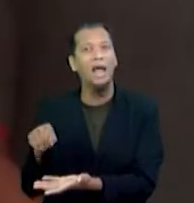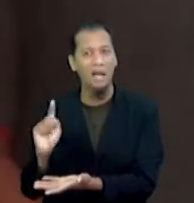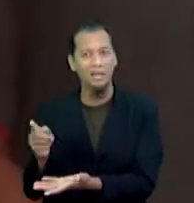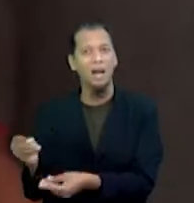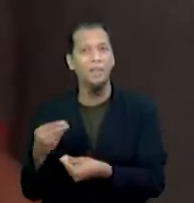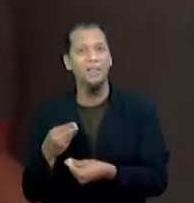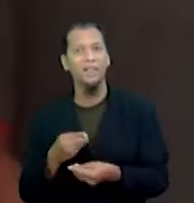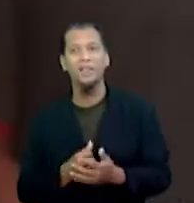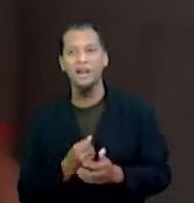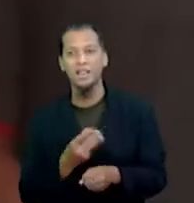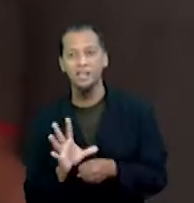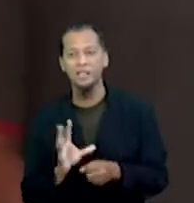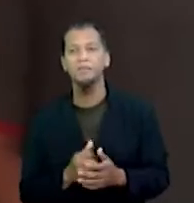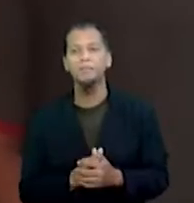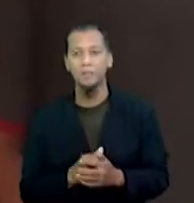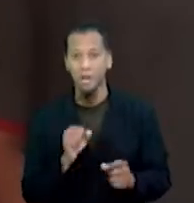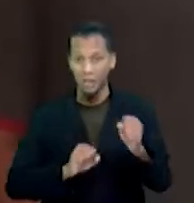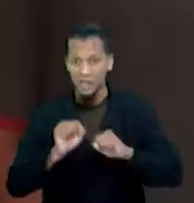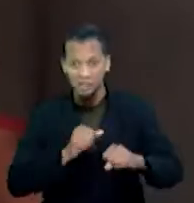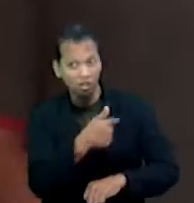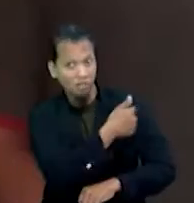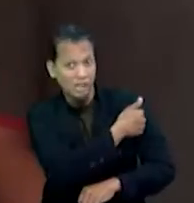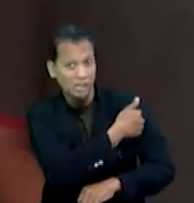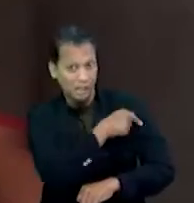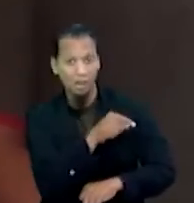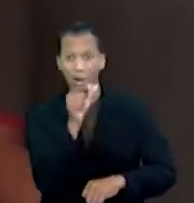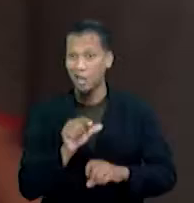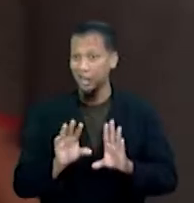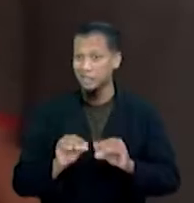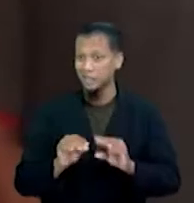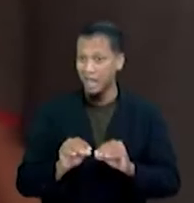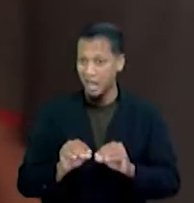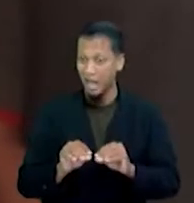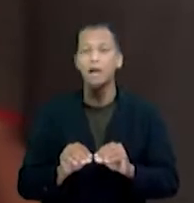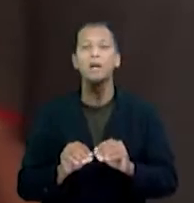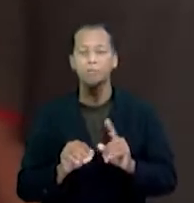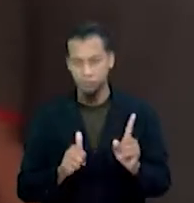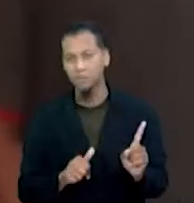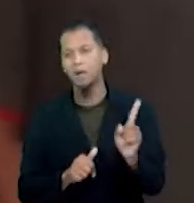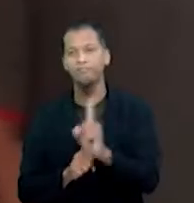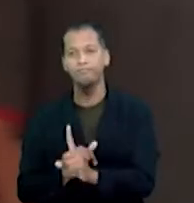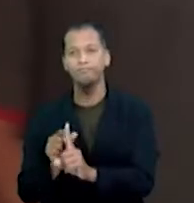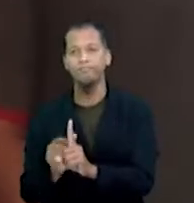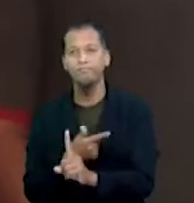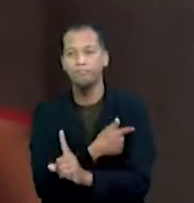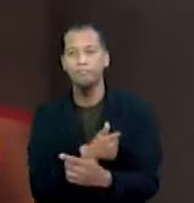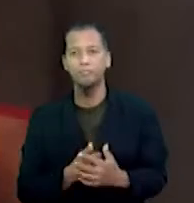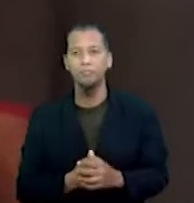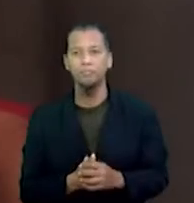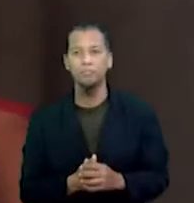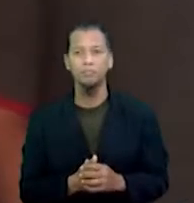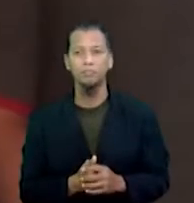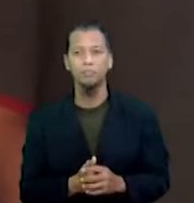Melaksanakan vaksinasi di mana selain untuk karyawan juga untuk masyarakat. Jadi koperasi bermanfaat bagi karyawan, keluarga dan masyarakat